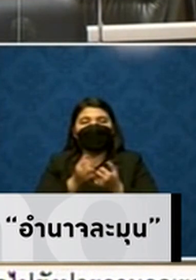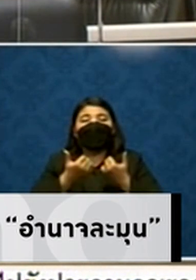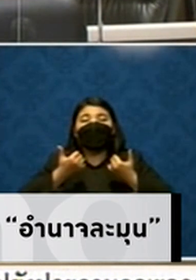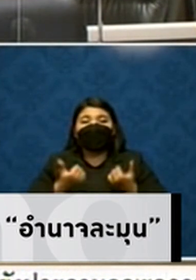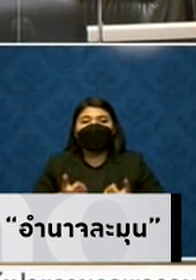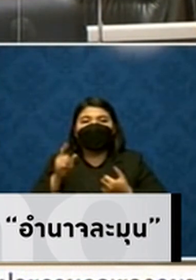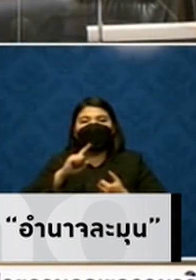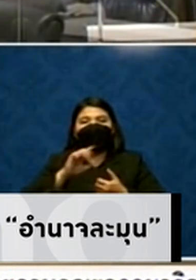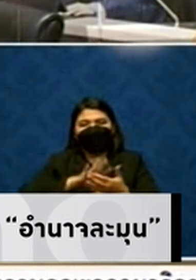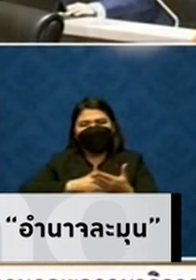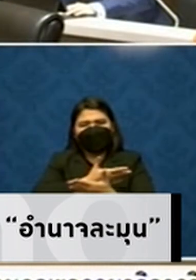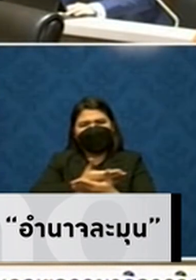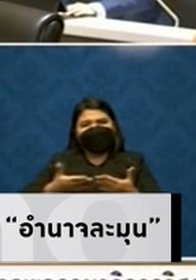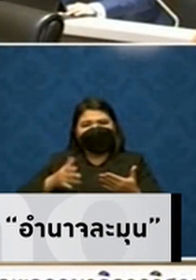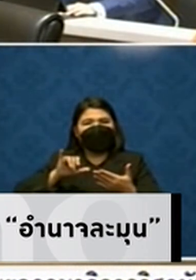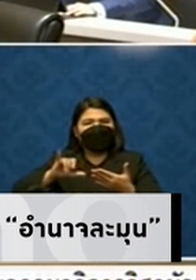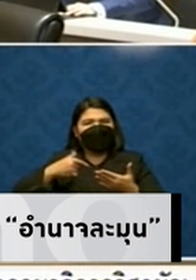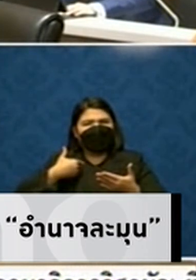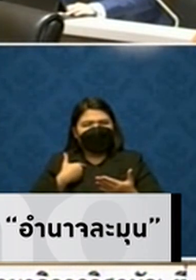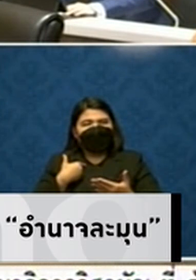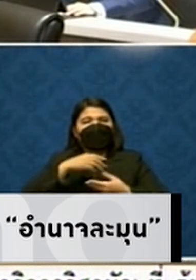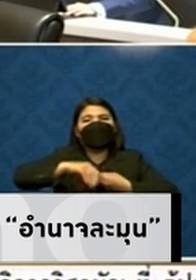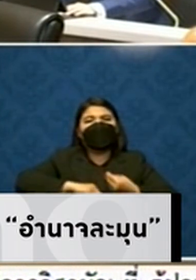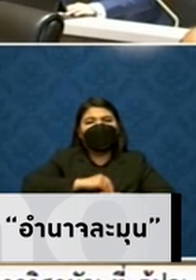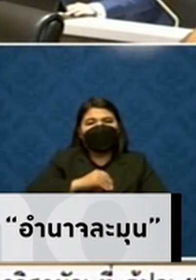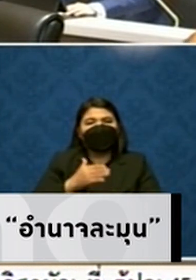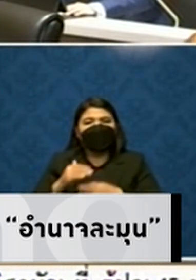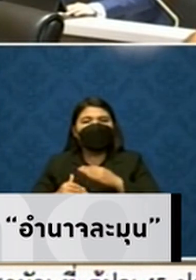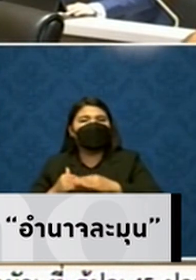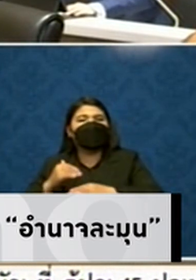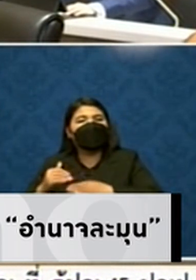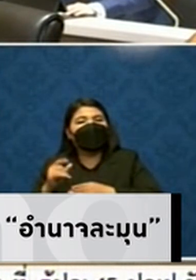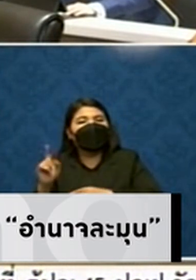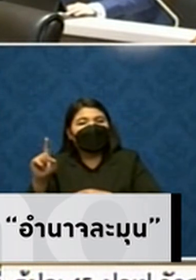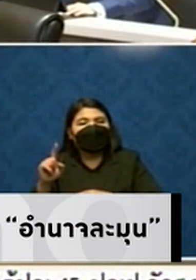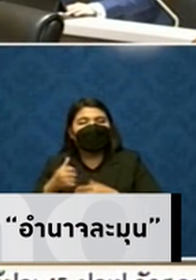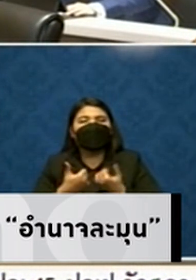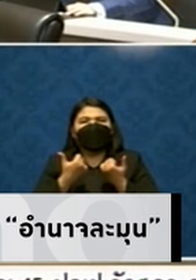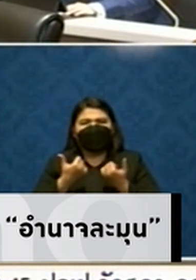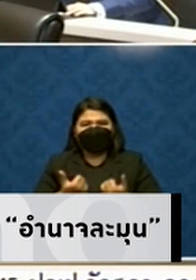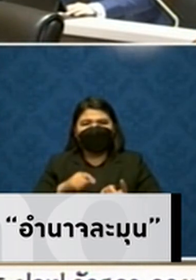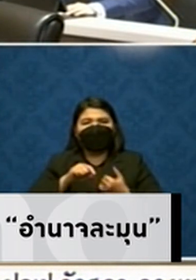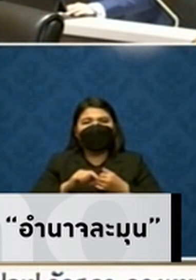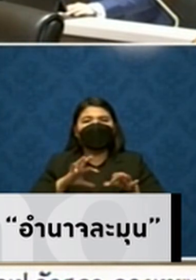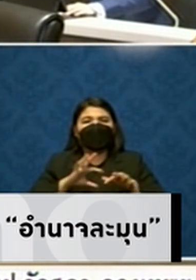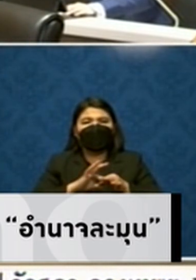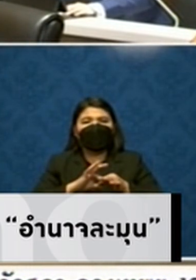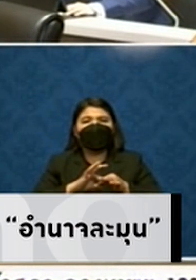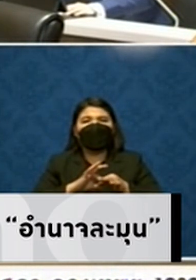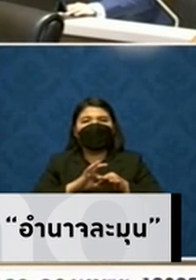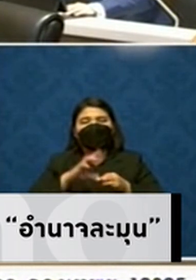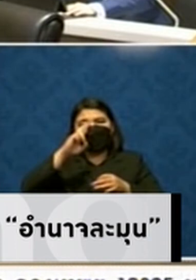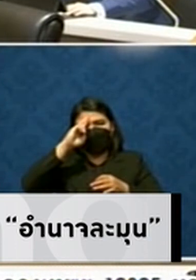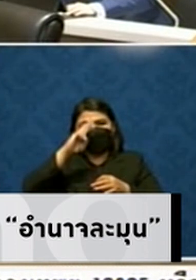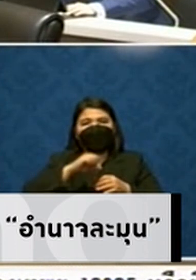นังเนี่ยก็จะมี Korean Film Council หรือ KOFICจัดตั้งกองทุนนะครับแล้วก็มีการประกาศวิสัยทัศน์นะฮะแล้วเอาจริงเอาจังในด้านนี้